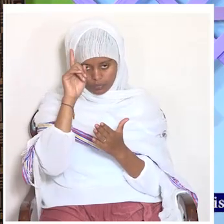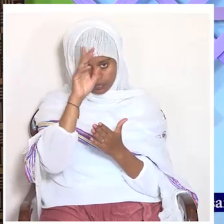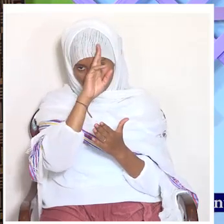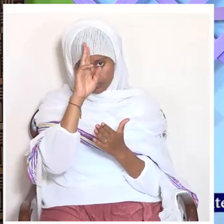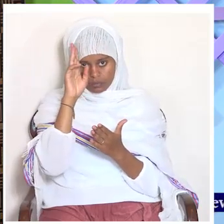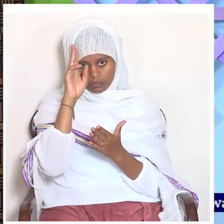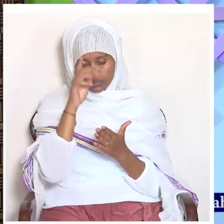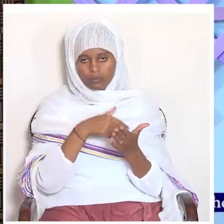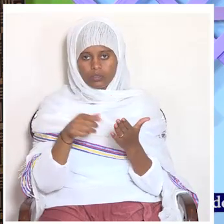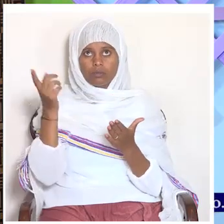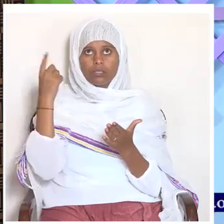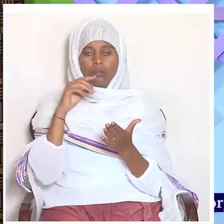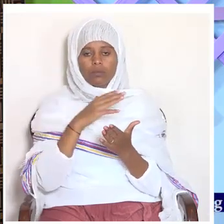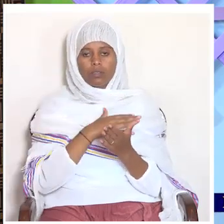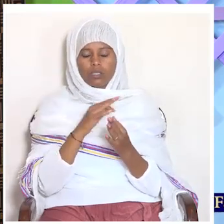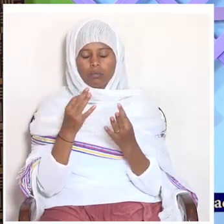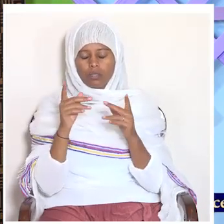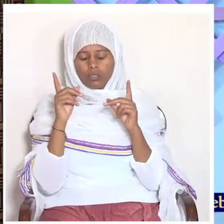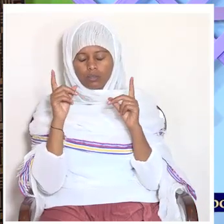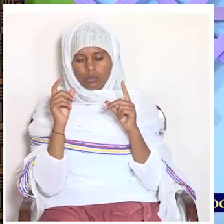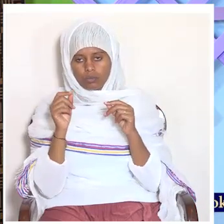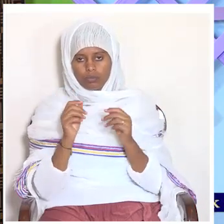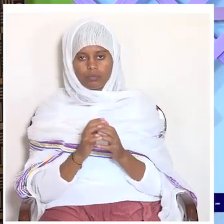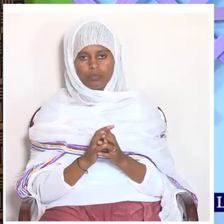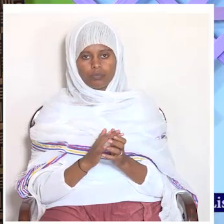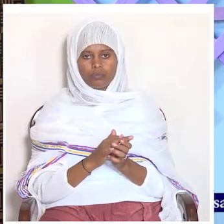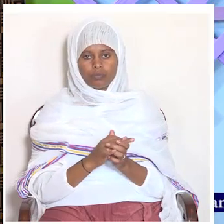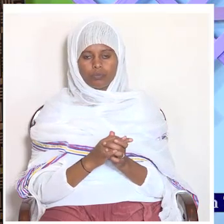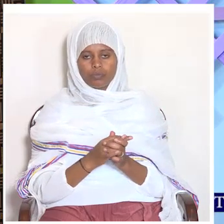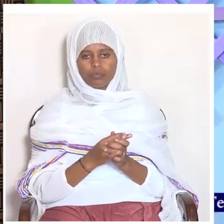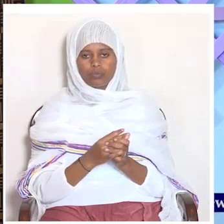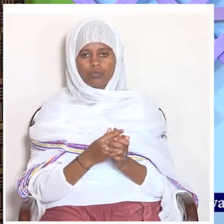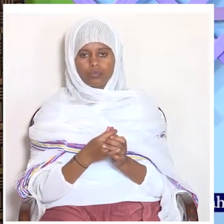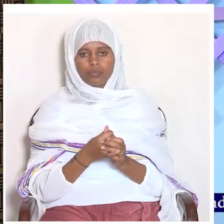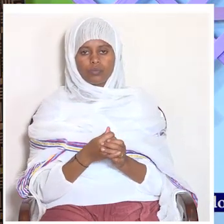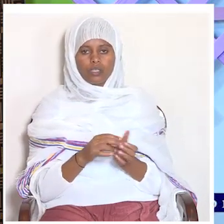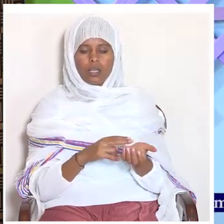ንጹሓን ድንግል ማርያም ብስም እግዚአብሔር ድሓን ድሓዲርኩም